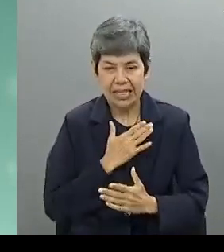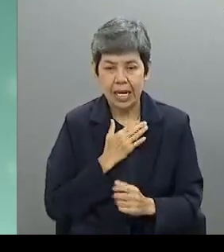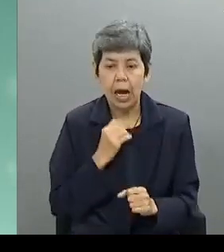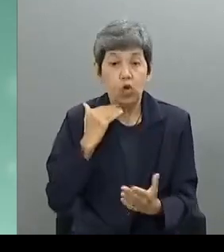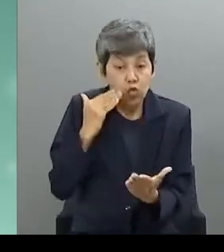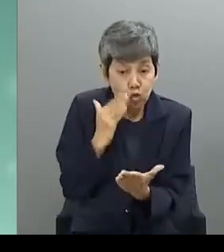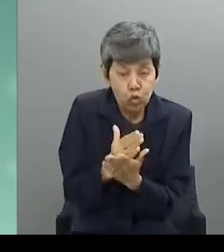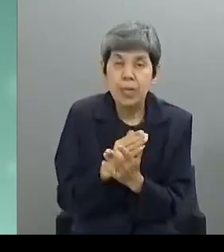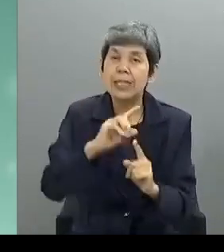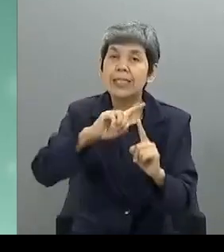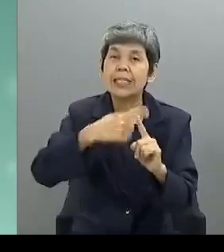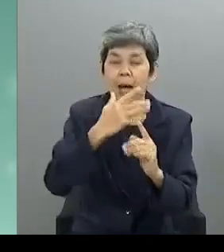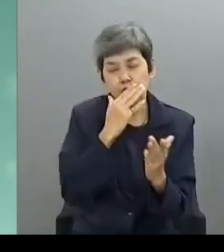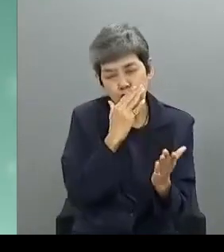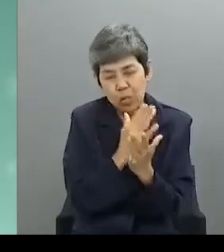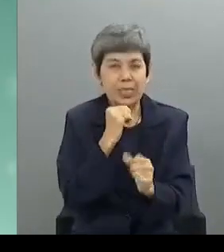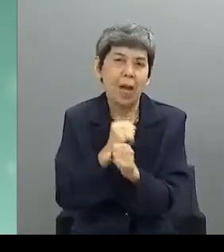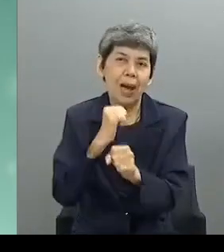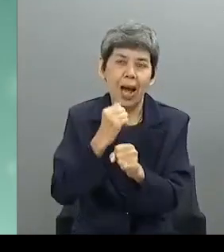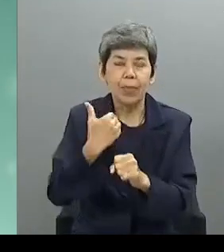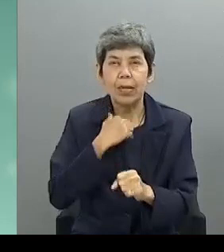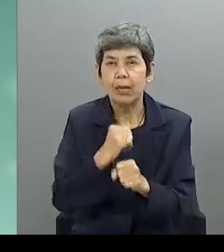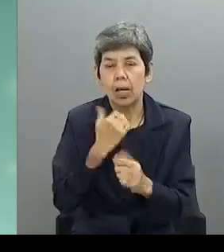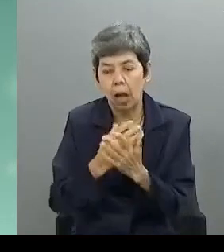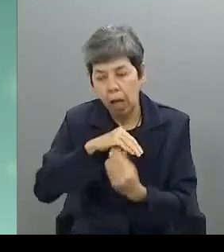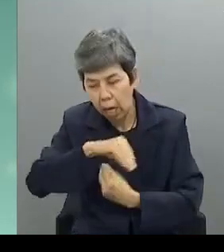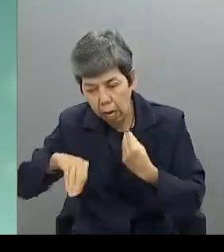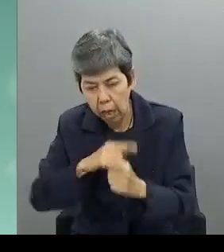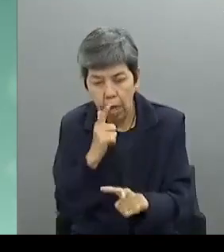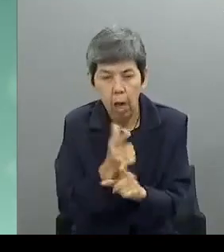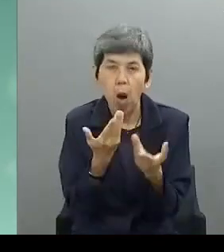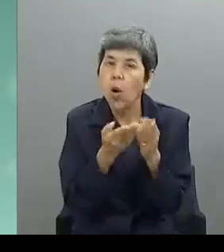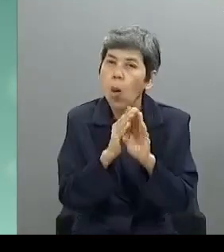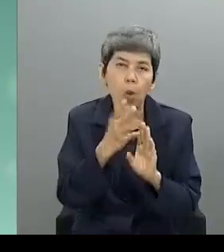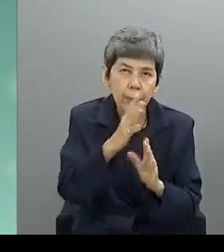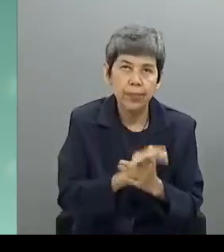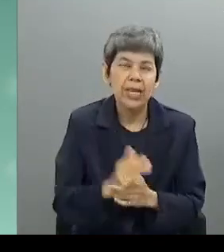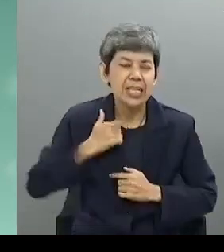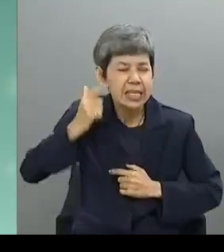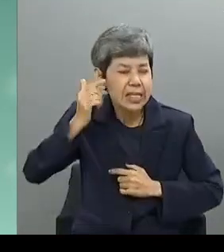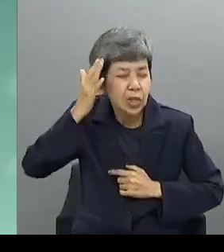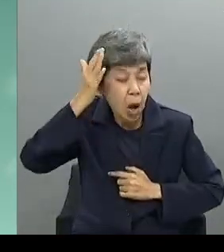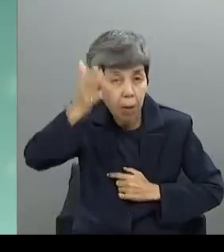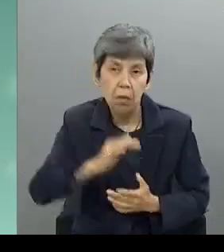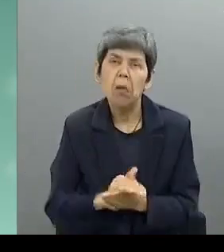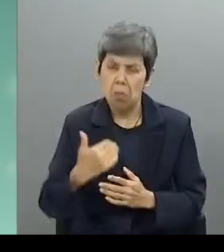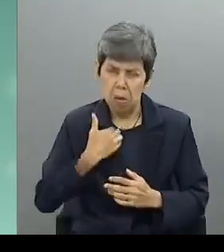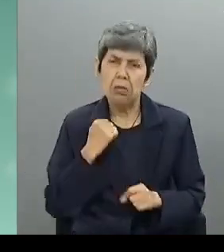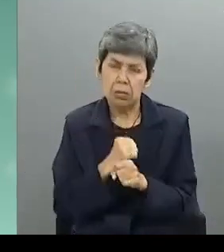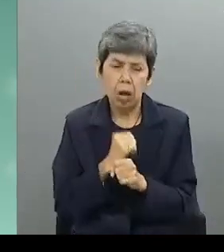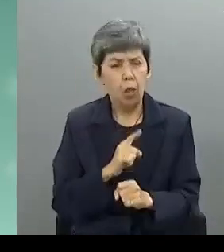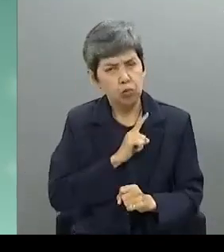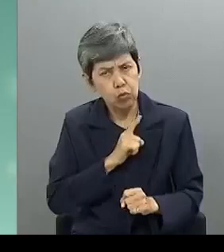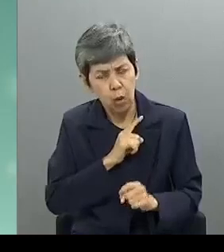แต่ต้นเดือนมีนาคมก็ทำให้ขาดรายได้เลี้ยงครอบครัวและในอนาคตยังมีภาระที่ต้องดูแลอีกหลายอย่